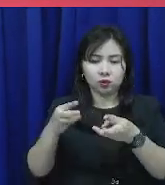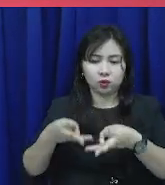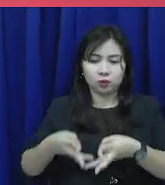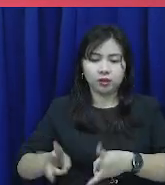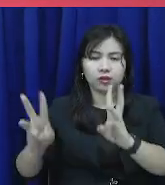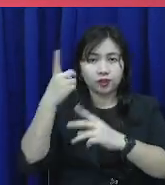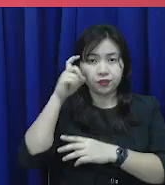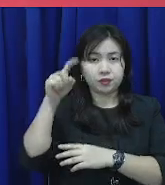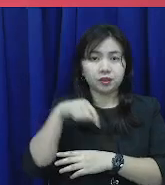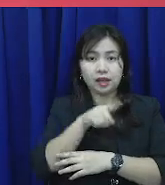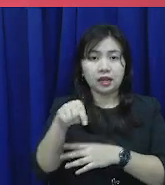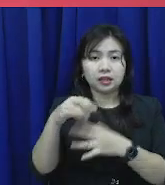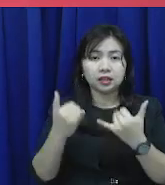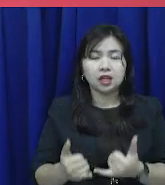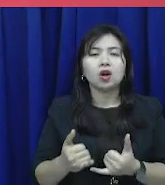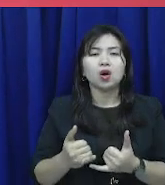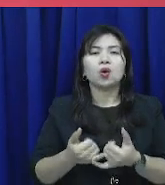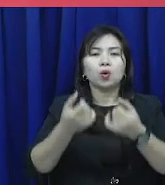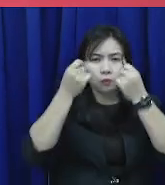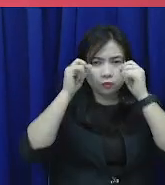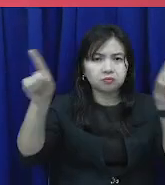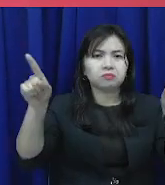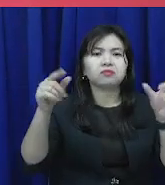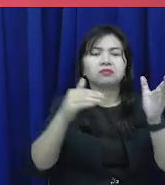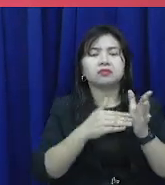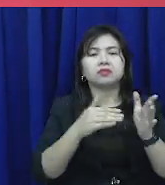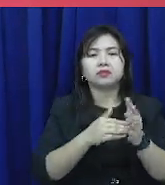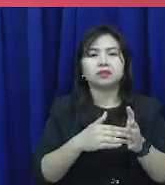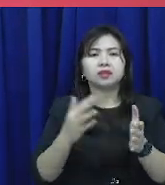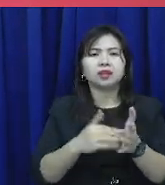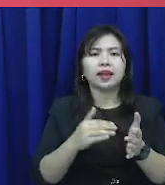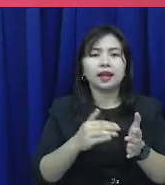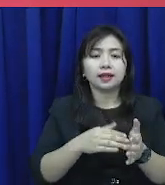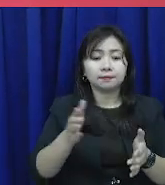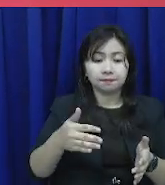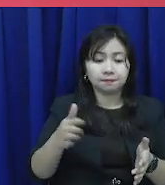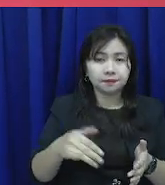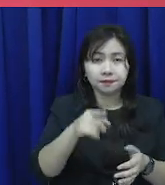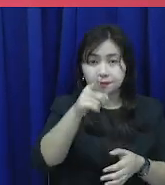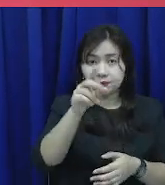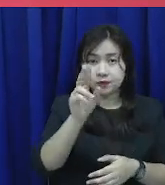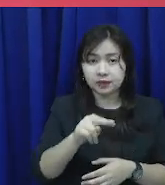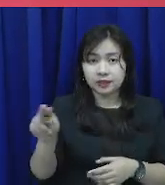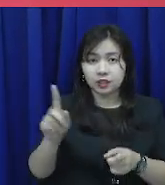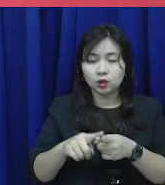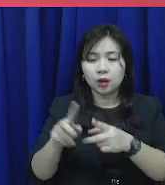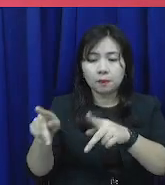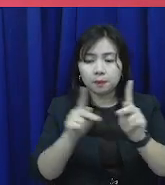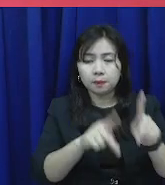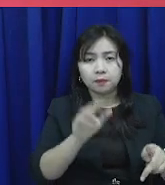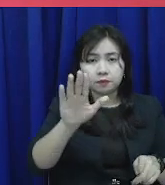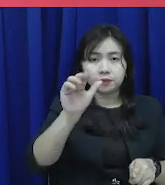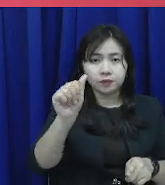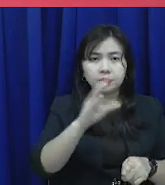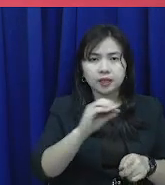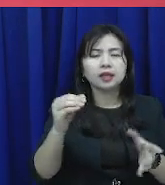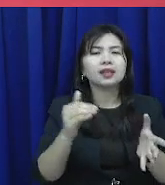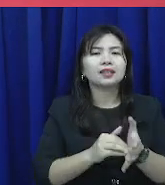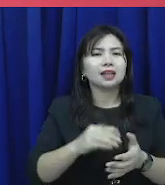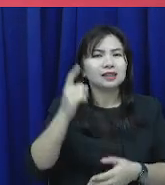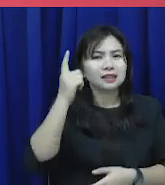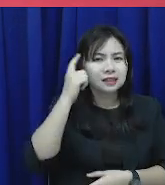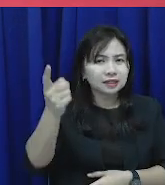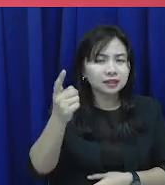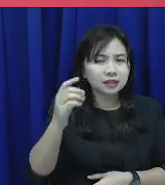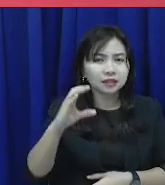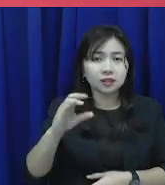para lang muling gisingin tayo ng panginoon na e cultivate mo ng sarili mo ayusin mo cultivation mo ang dami